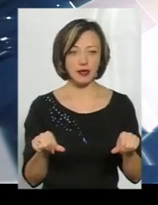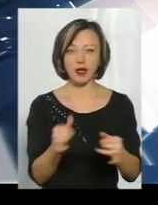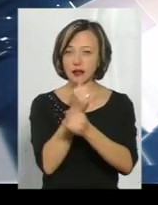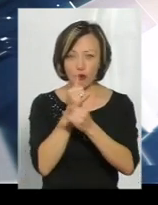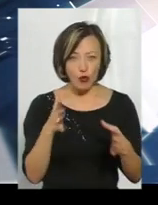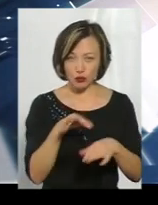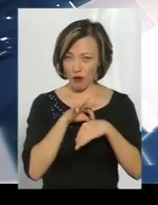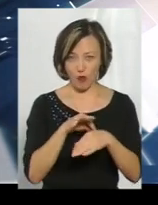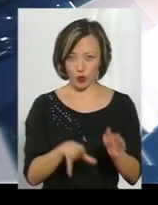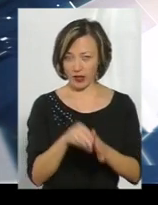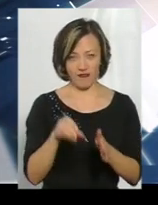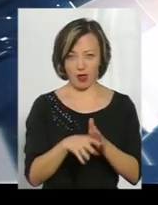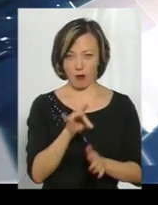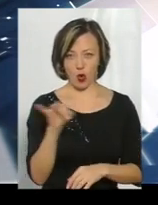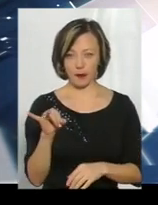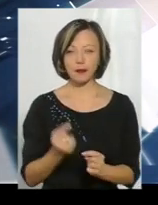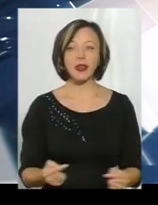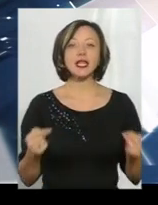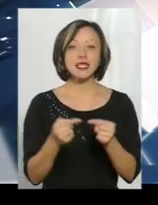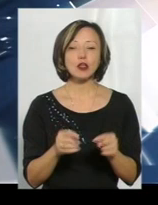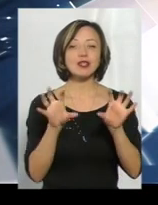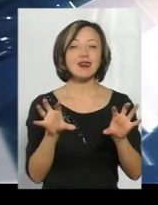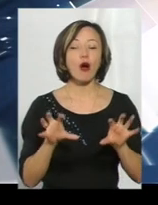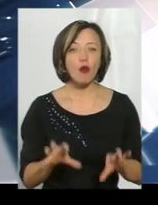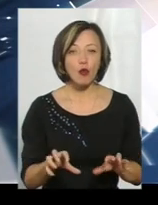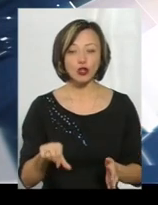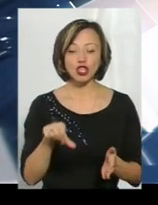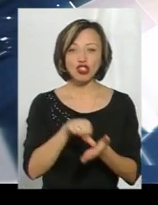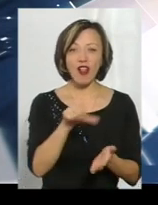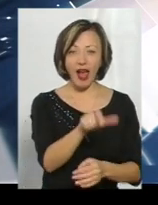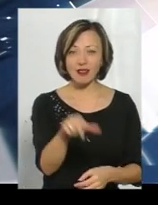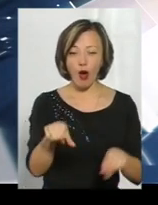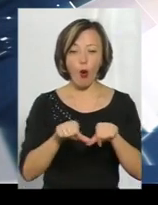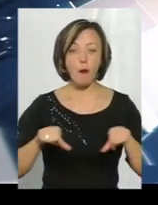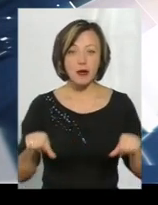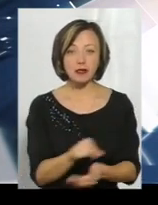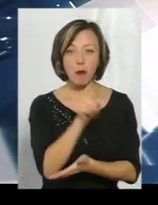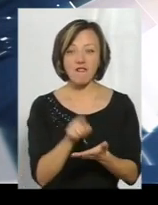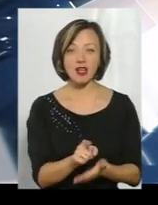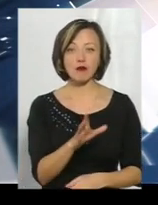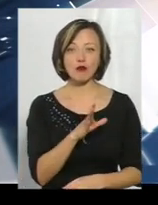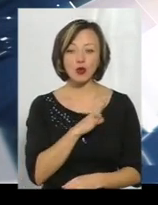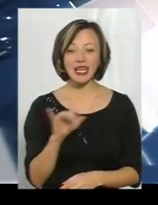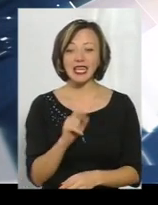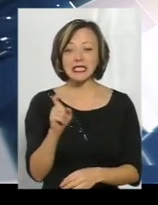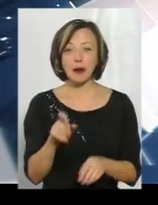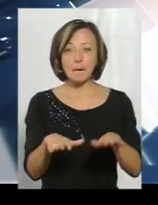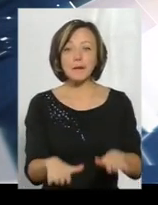може проводити вибори. Згідно закону, члени комісії повинні бути із